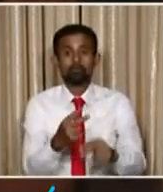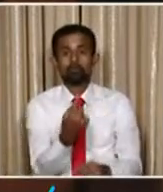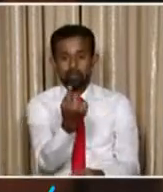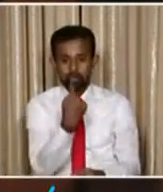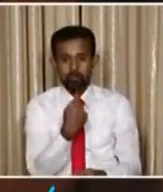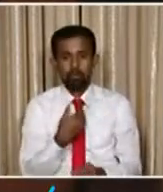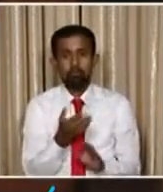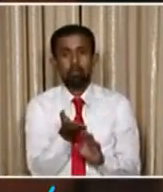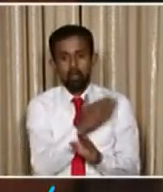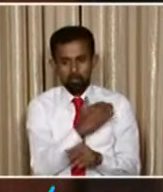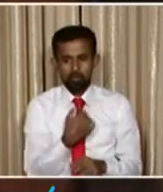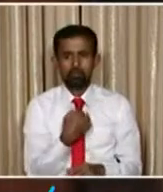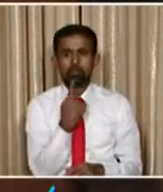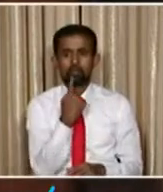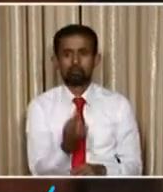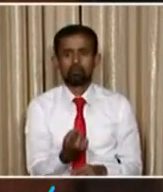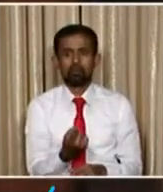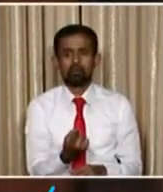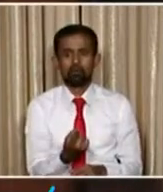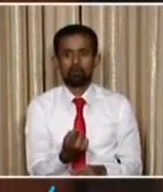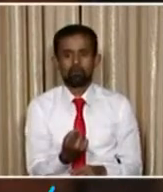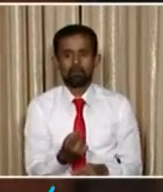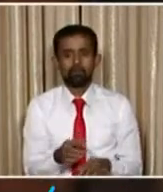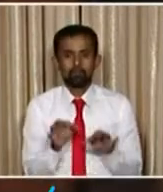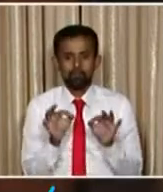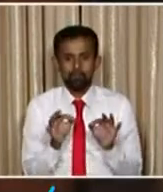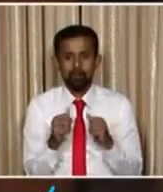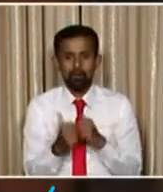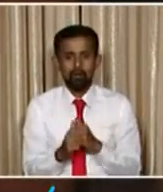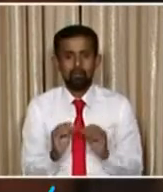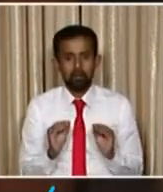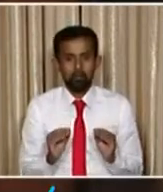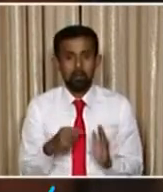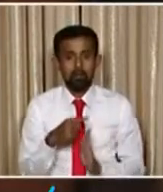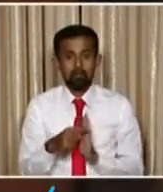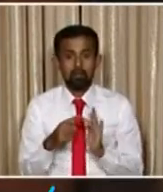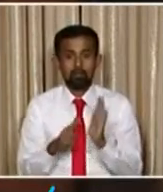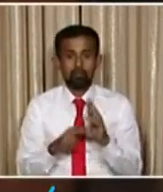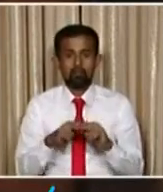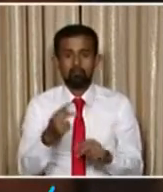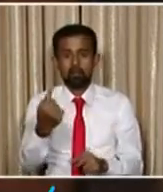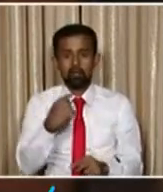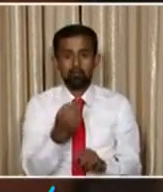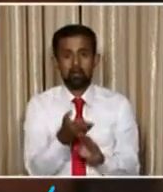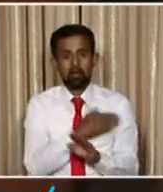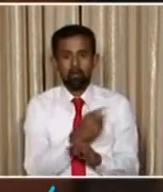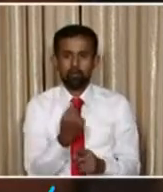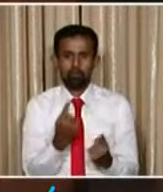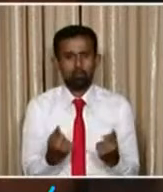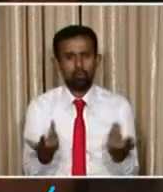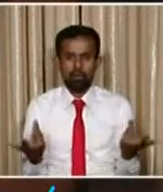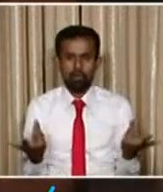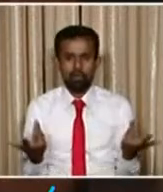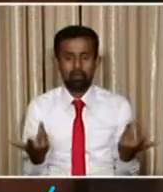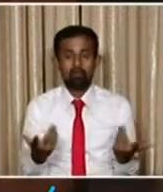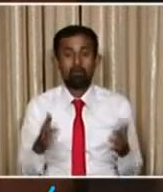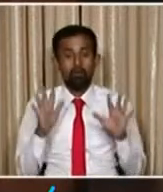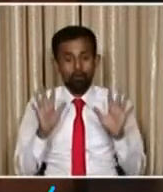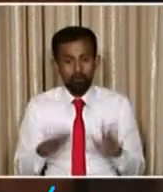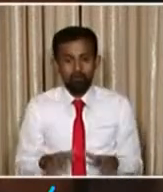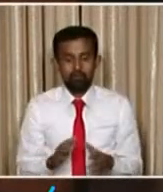අපි කලින් ඉඳන්ම කිව්වා මේවා හරියට හදලා තිබ්බනම් අද වෙනකොට IMF එකෙන් ඇවිල්ලා කියන කලින් අවස්ථාවක් නැහැ. අවසාන